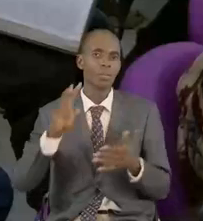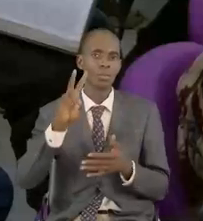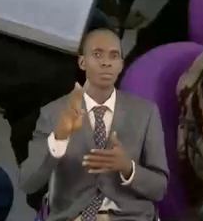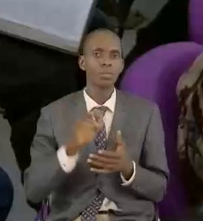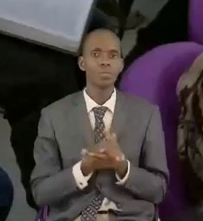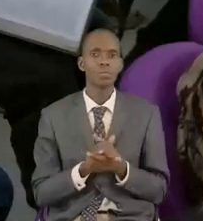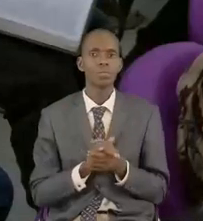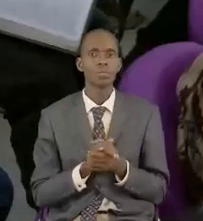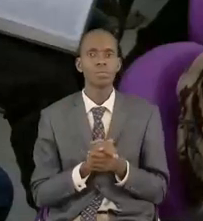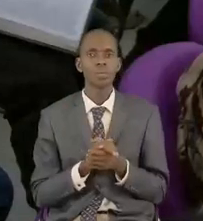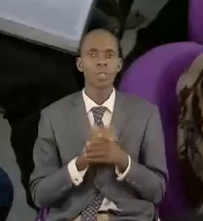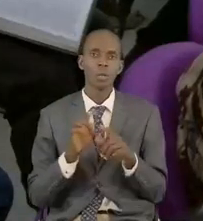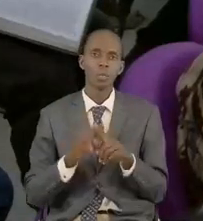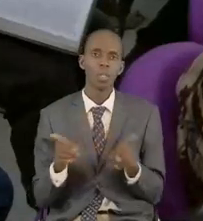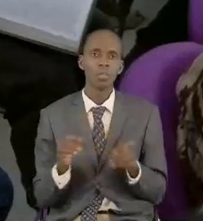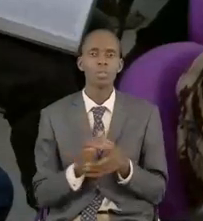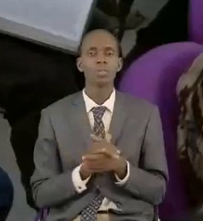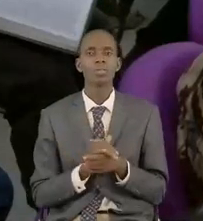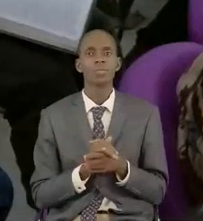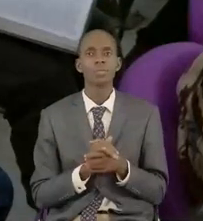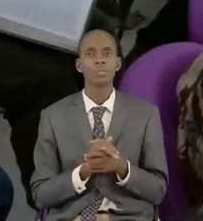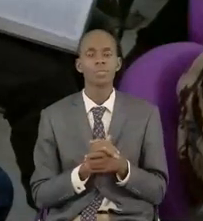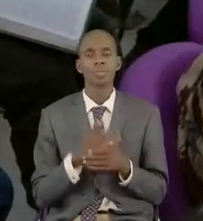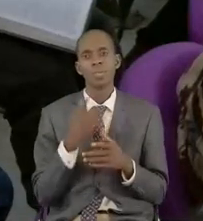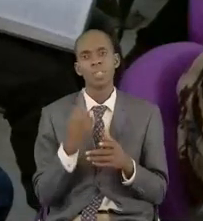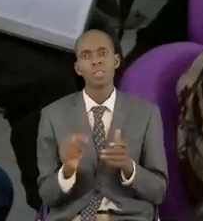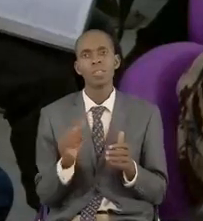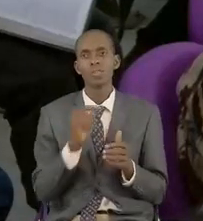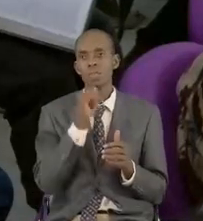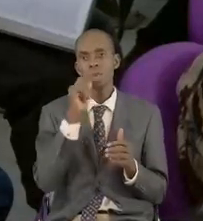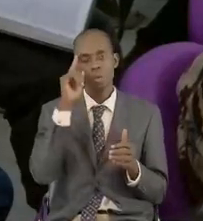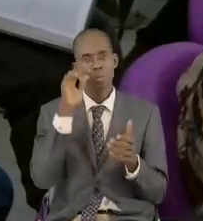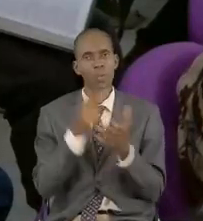mais ceux des Juifs